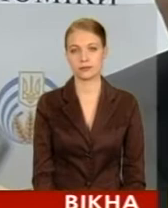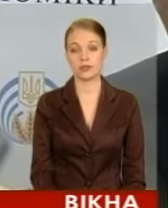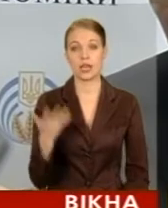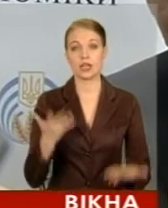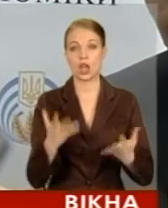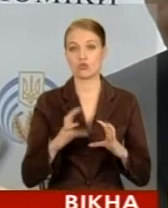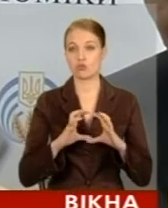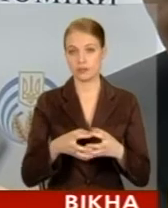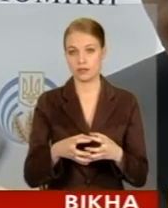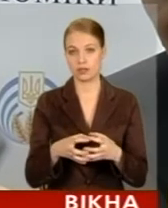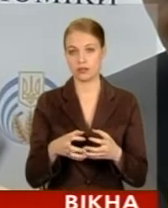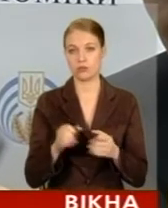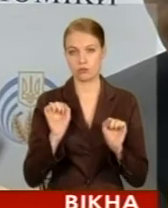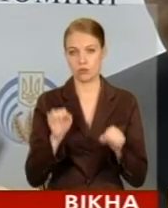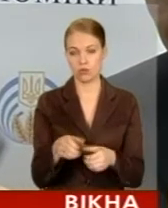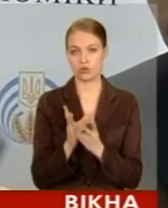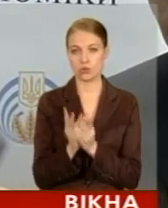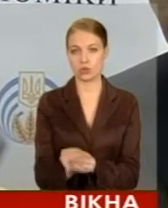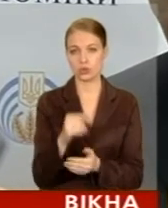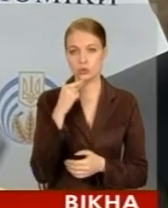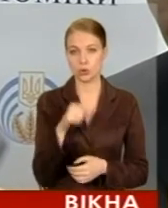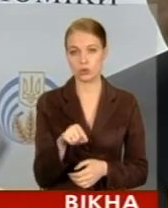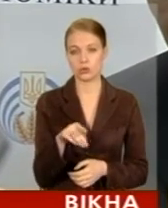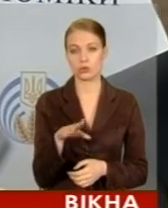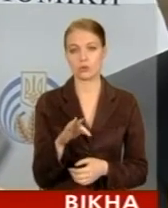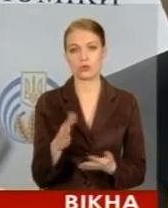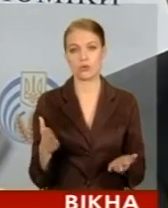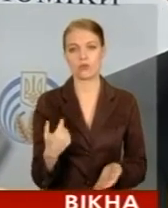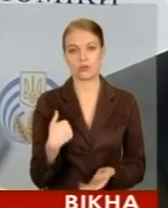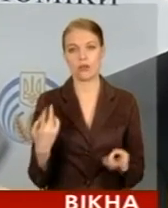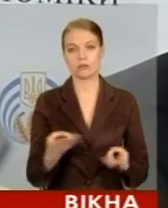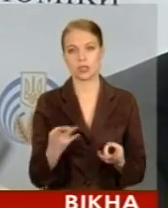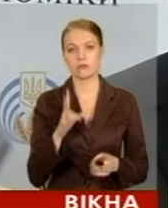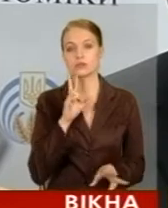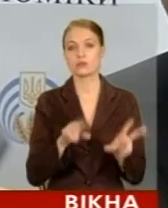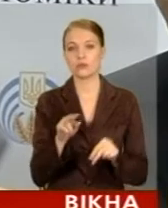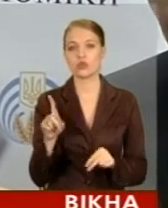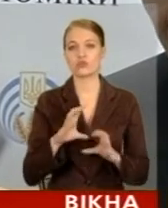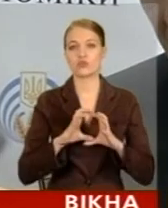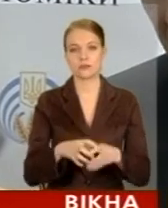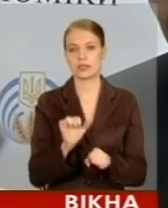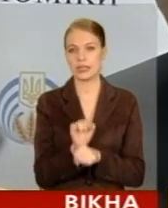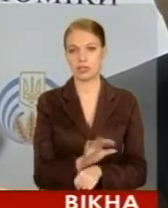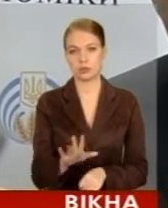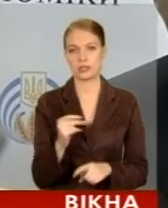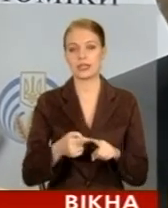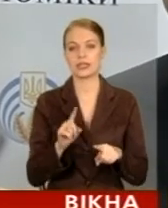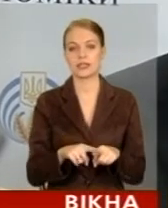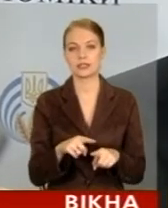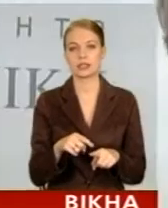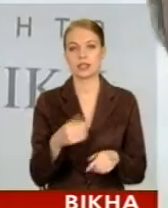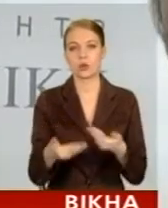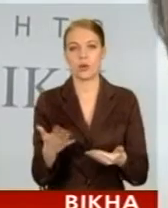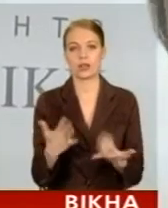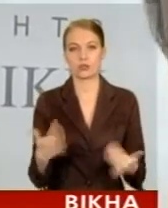Якщо світ не може дотиснути Росію, то нам треба сподіватися, що світ не зупиниться на тих кроках, які